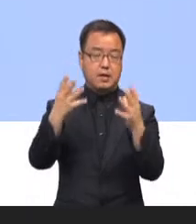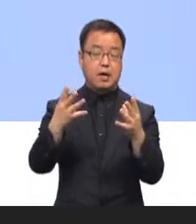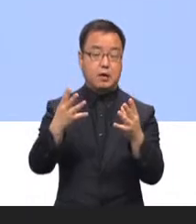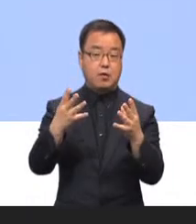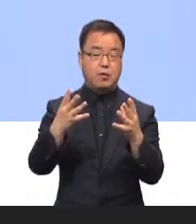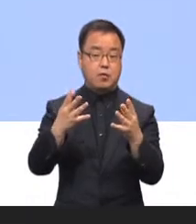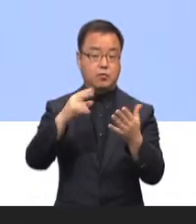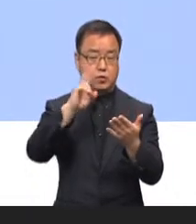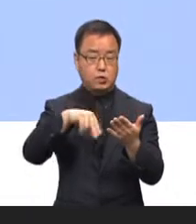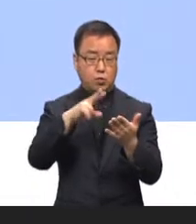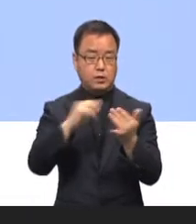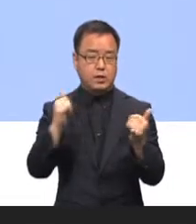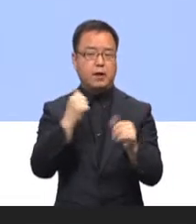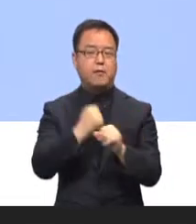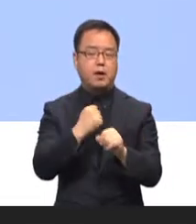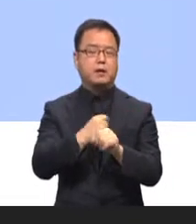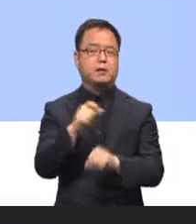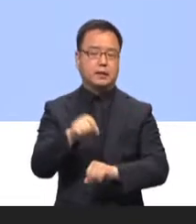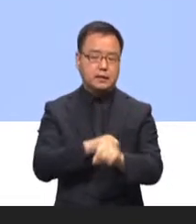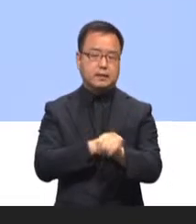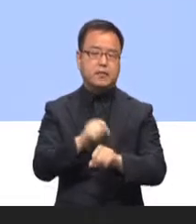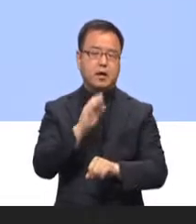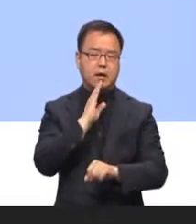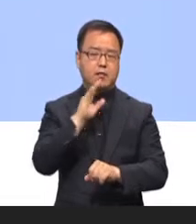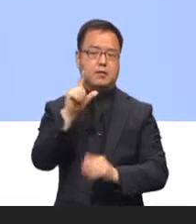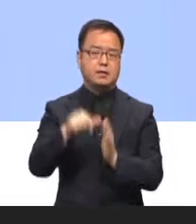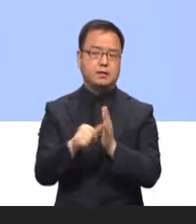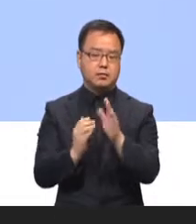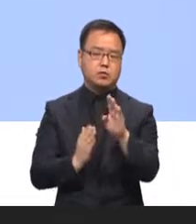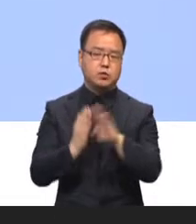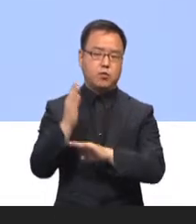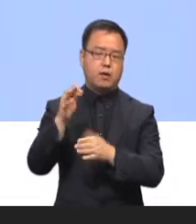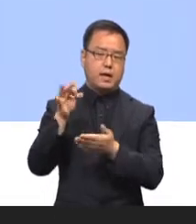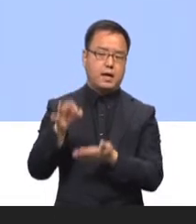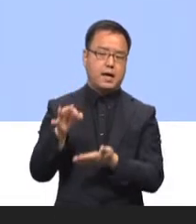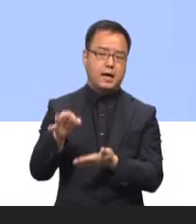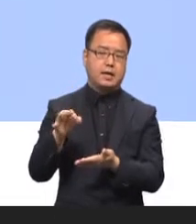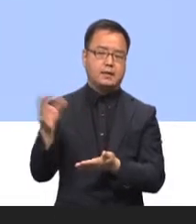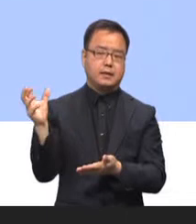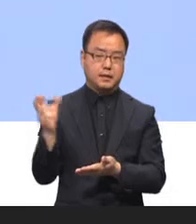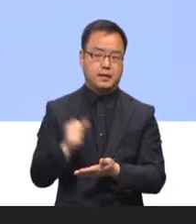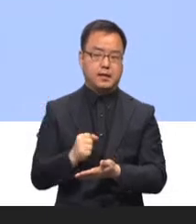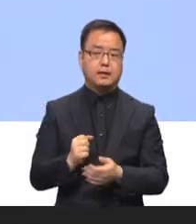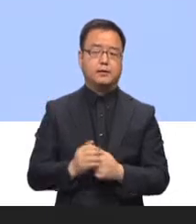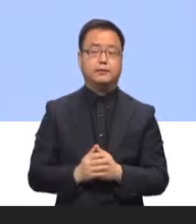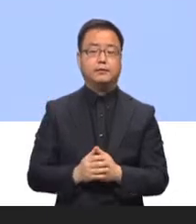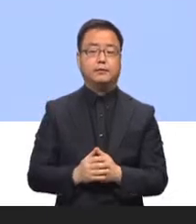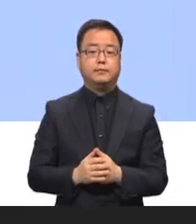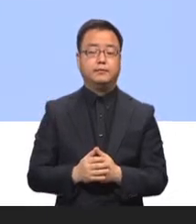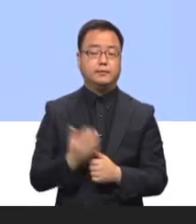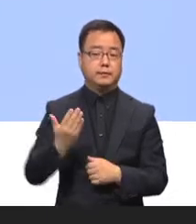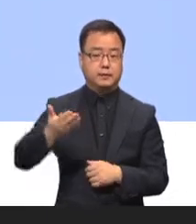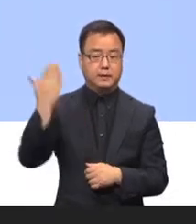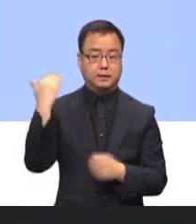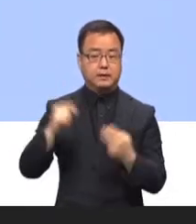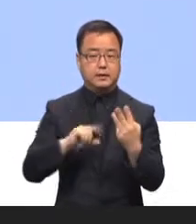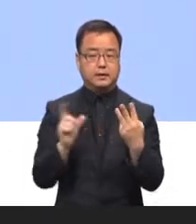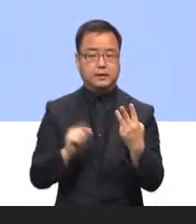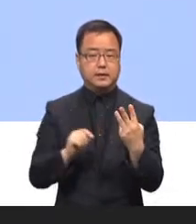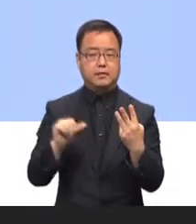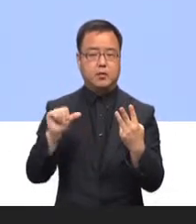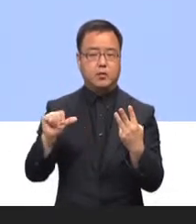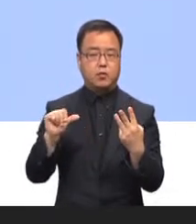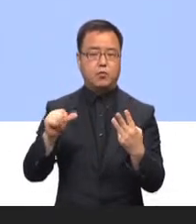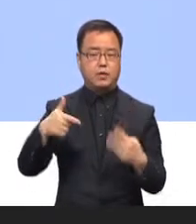경우라고 할 수가 있겠습니다 그만큼 시대를 초월한 가치를 지니고 있다고 할 수 있겠는데요 지난 3월 5일